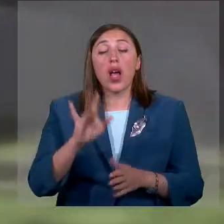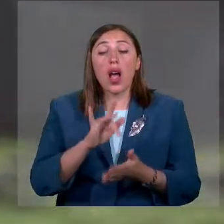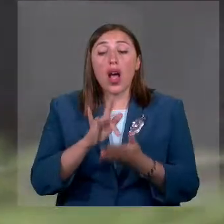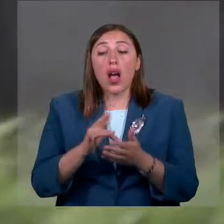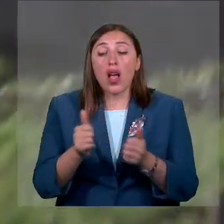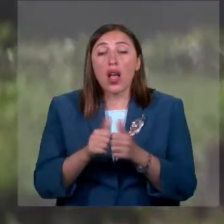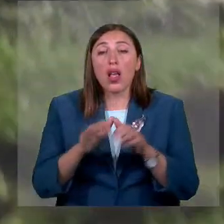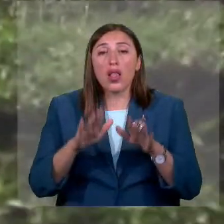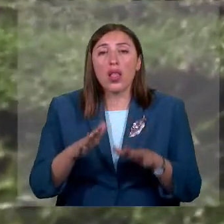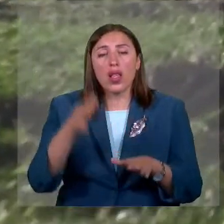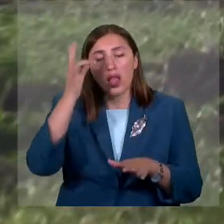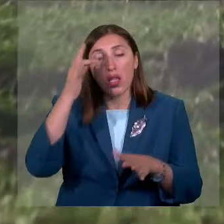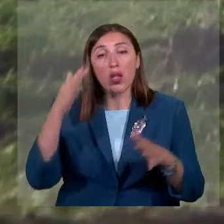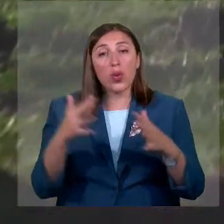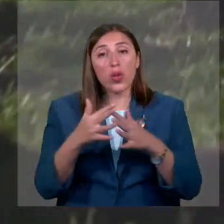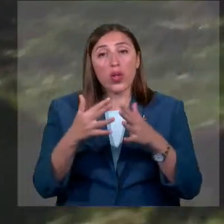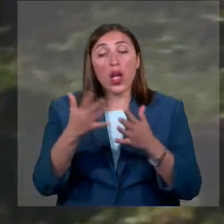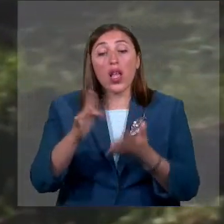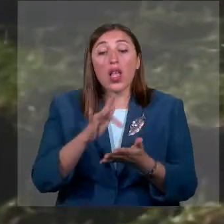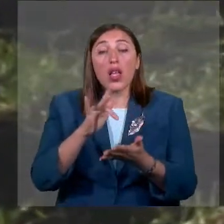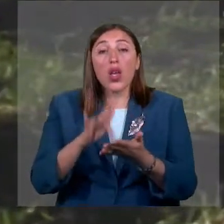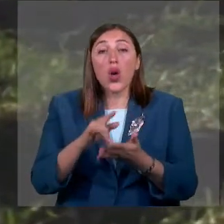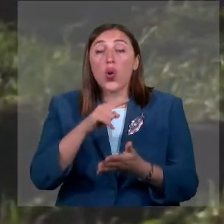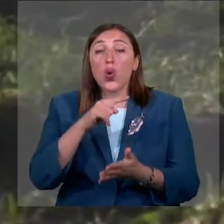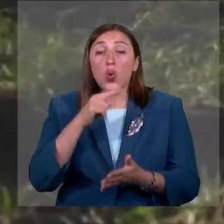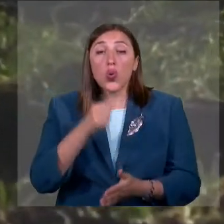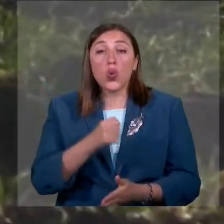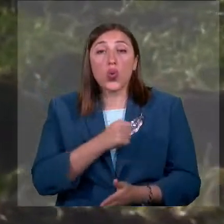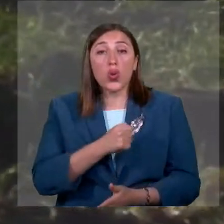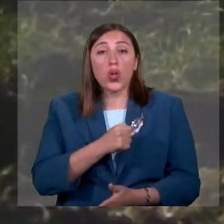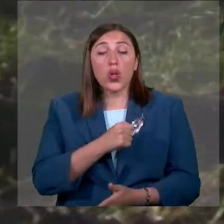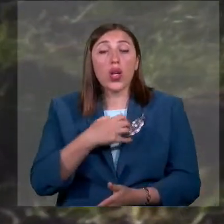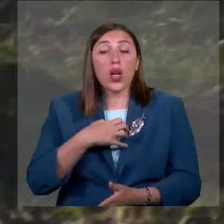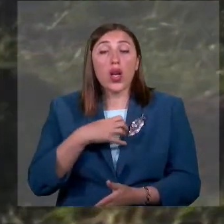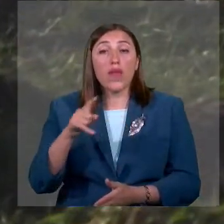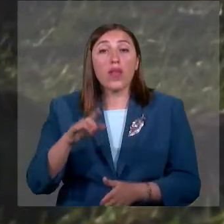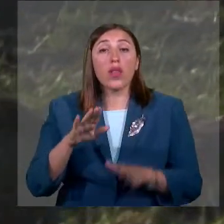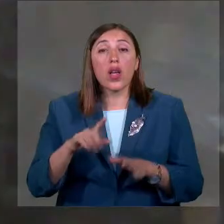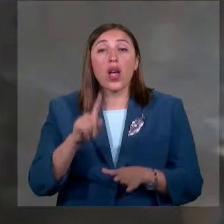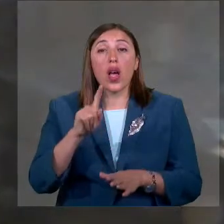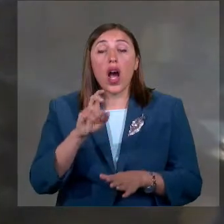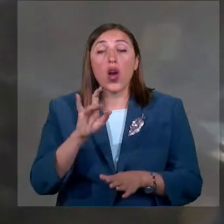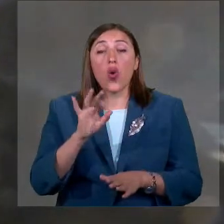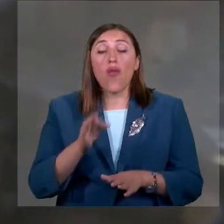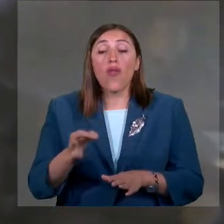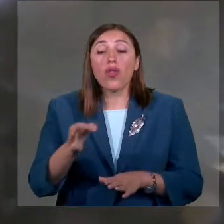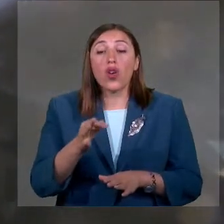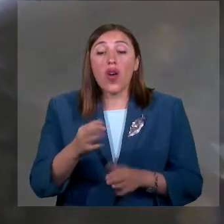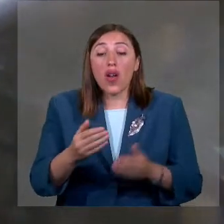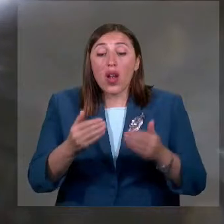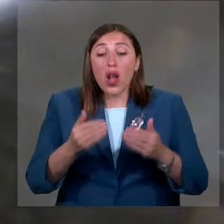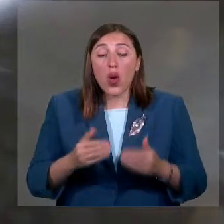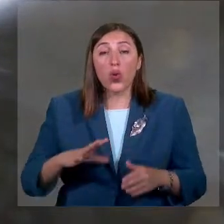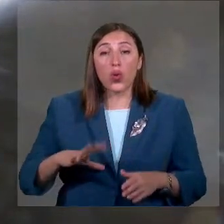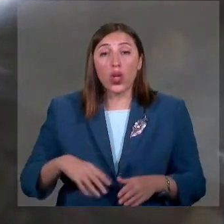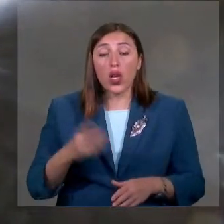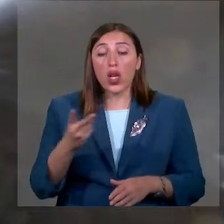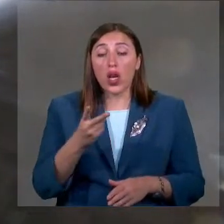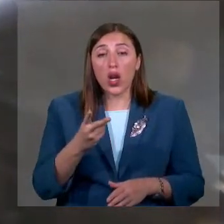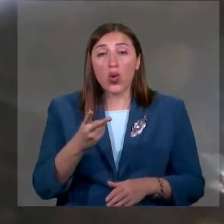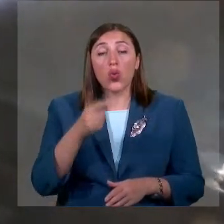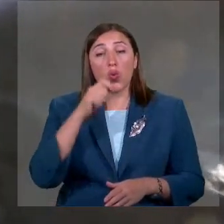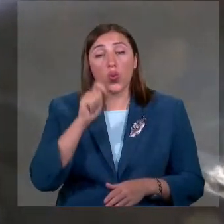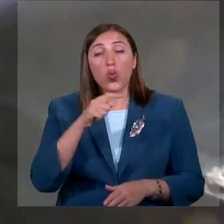կատաղի մարտերի մասին։ Այս քաղաքը Ռուսաստանի պաշտպանության հենակետն է Խարկովի շրջանից նահանջից հետո։ Երկու կողմերն